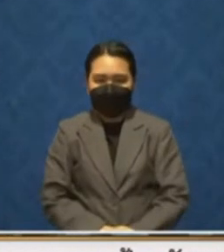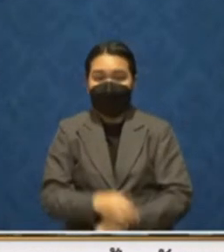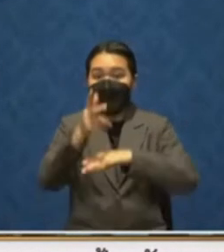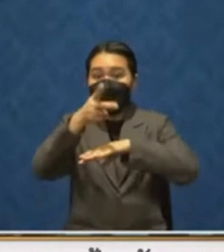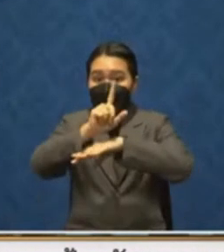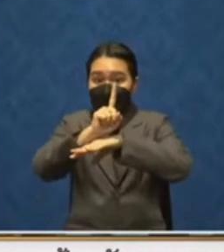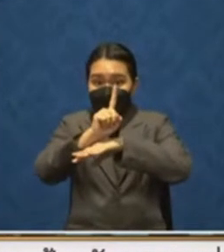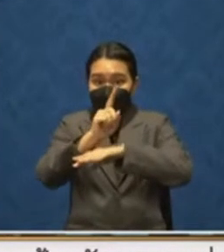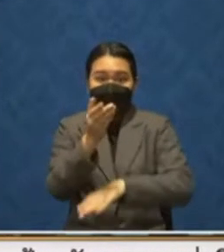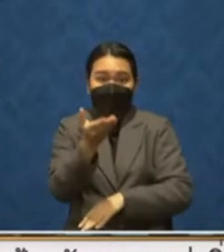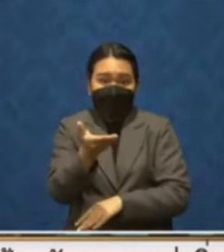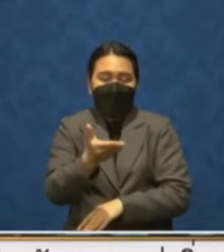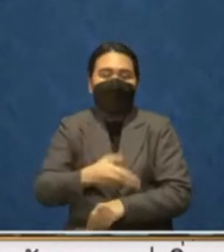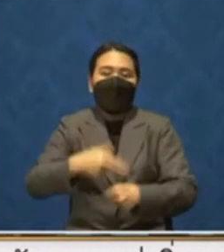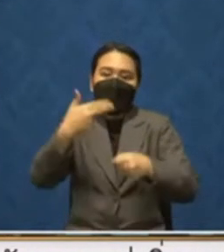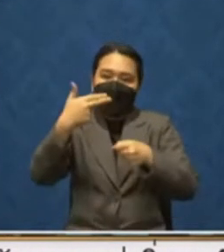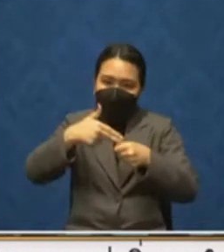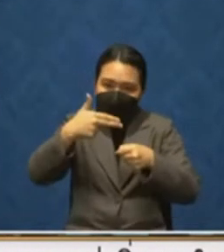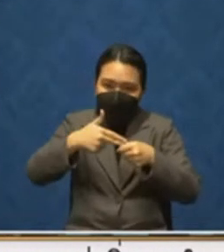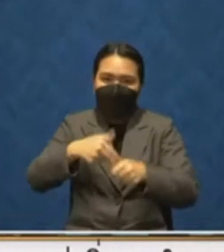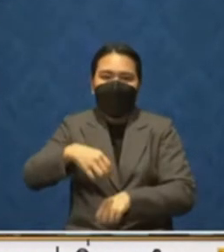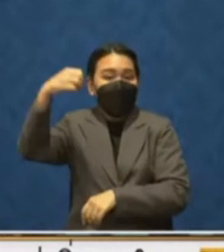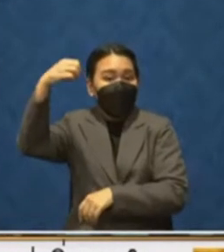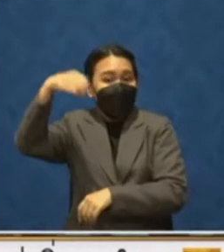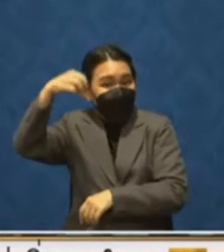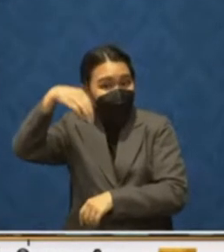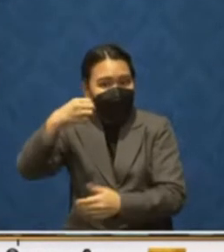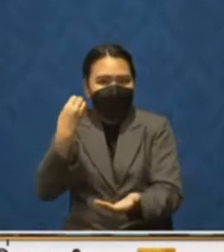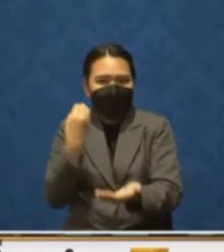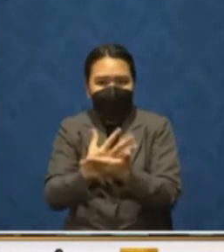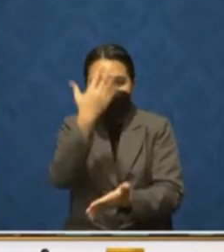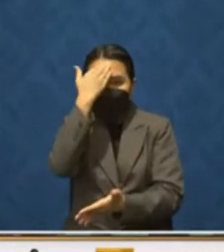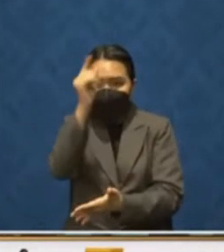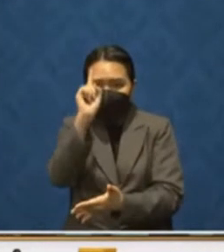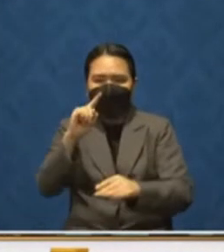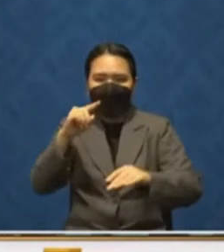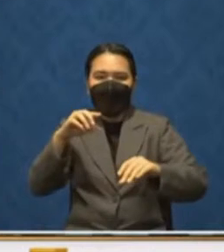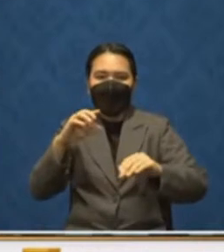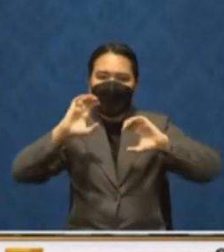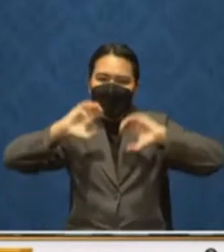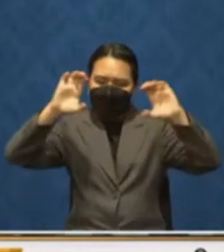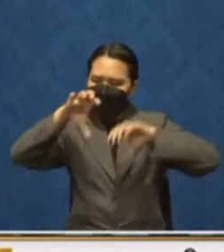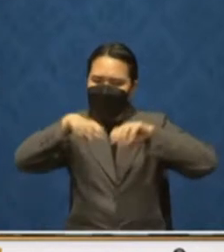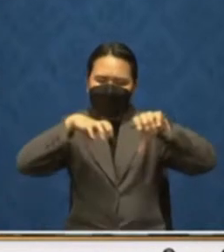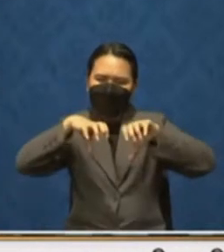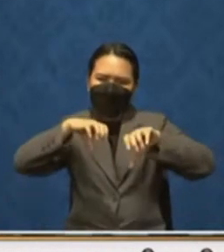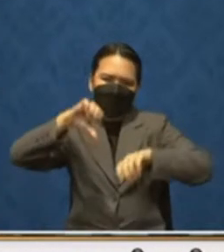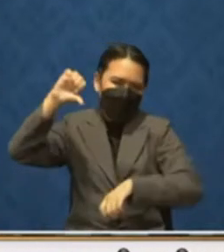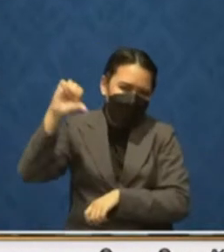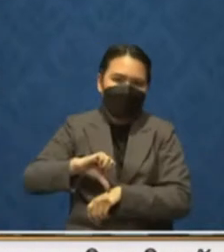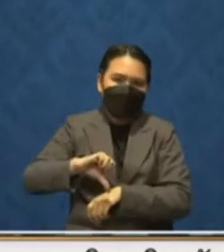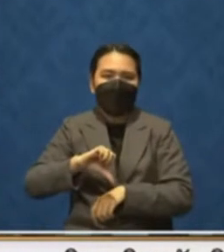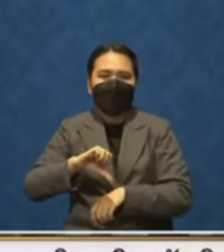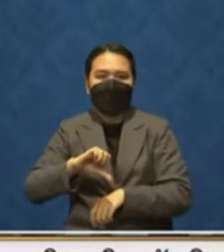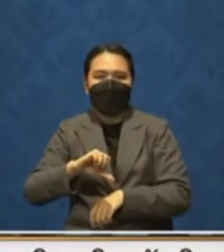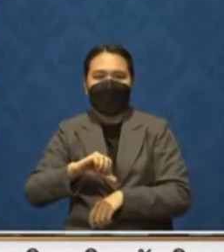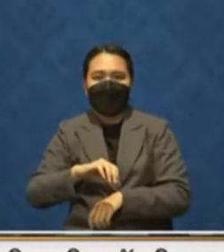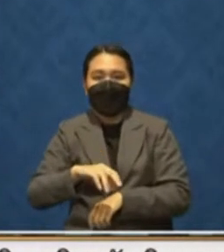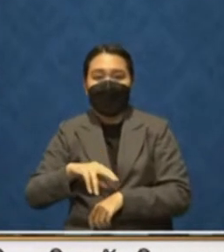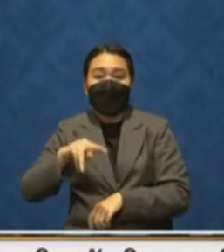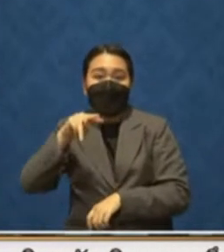น้ำมันไฟแทงคอร์สรัฐบาลบริหารก๋วยแตกรวยถ้อยน้ำขิงสักถ้วยไหมท่าน